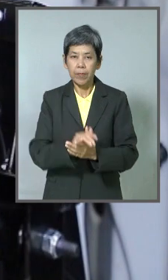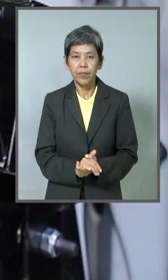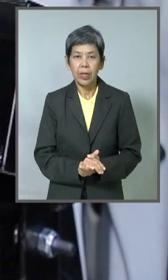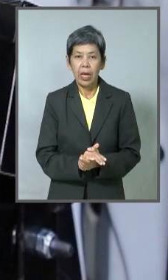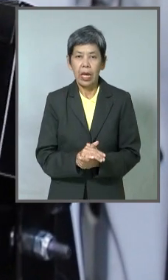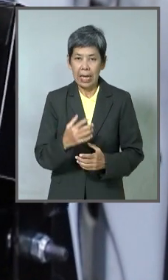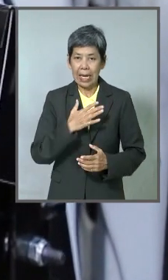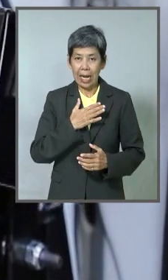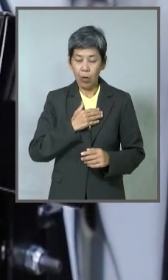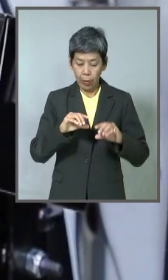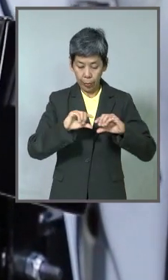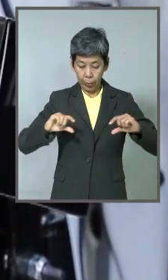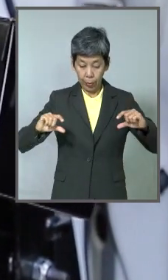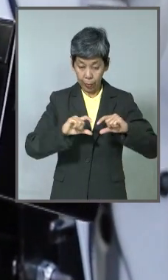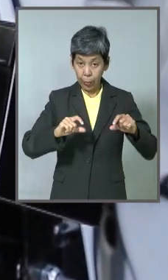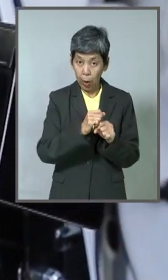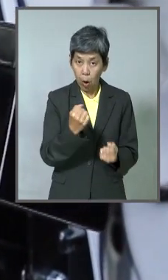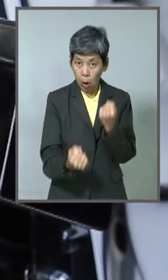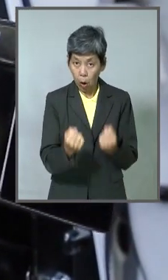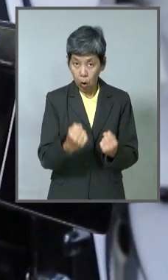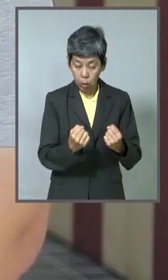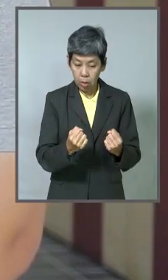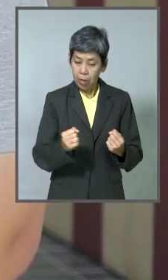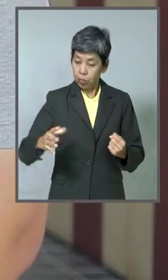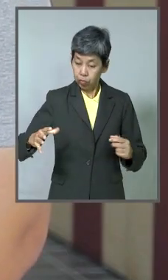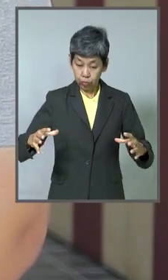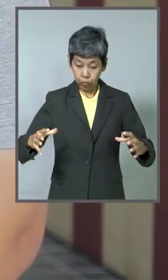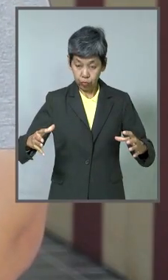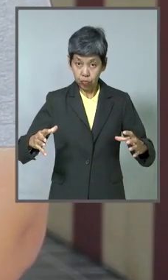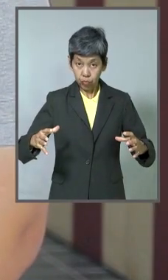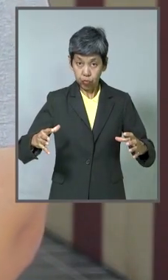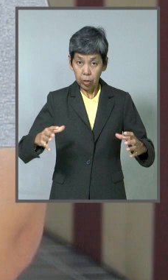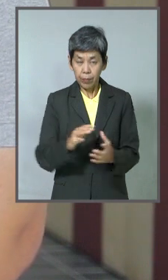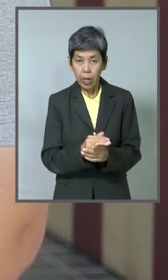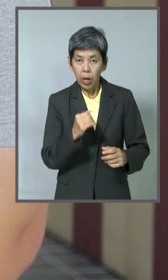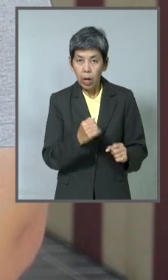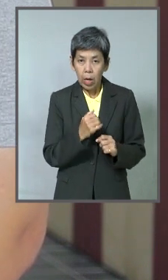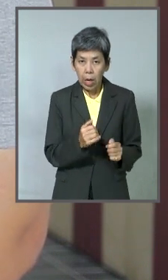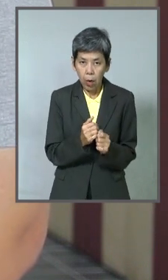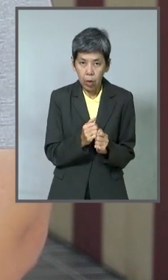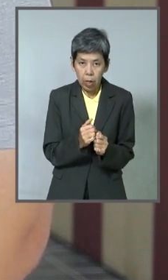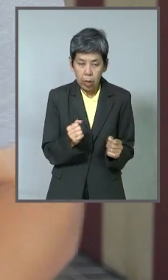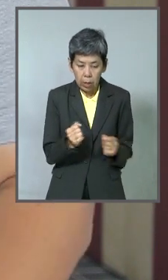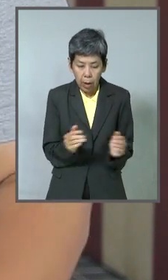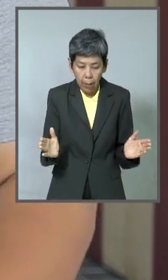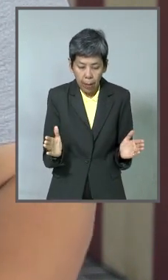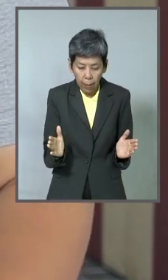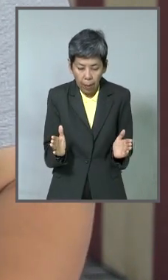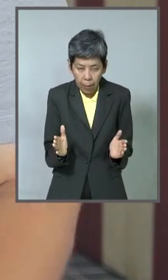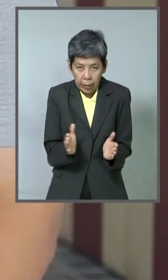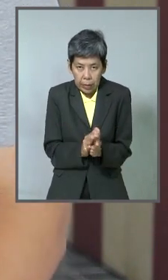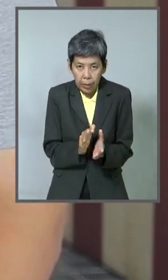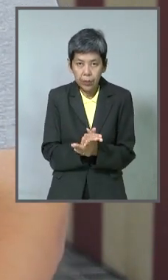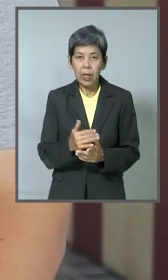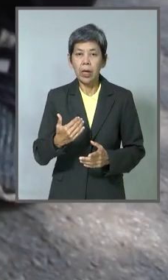ค่ะ เราจะเอาเครื่องครับไปติดตั้งกับล้อรถฝั่งผู้โดยสารจากนั้นบีบโครงส